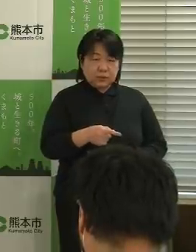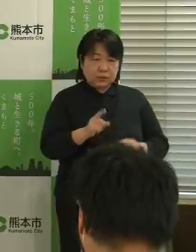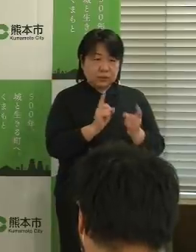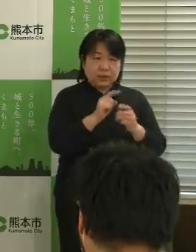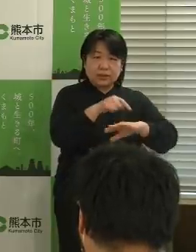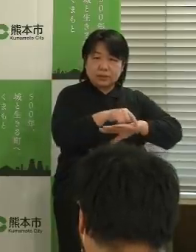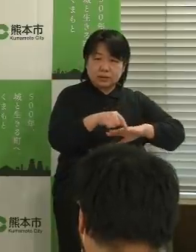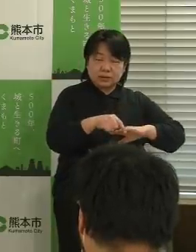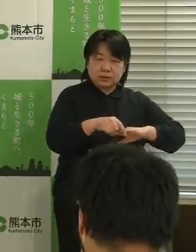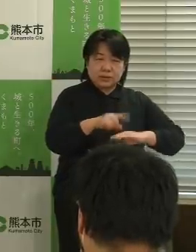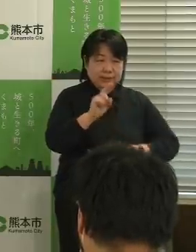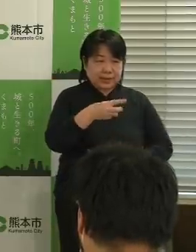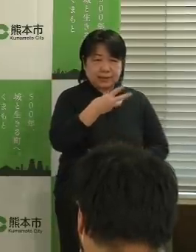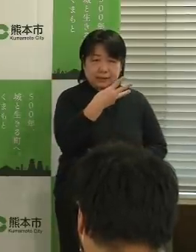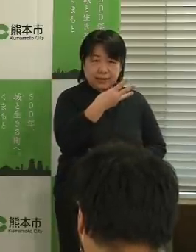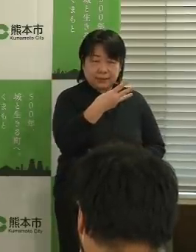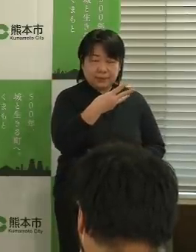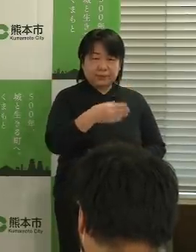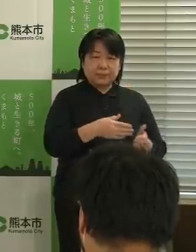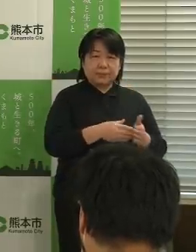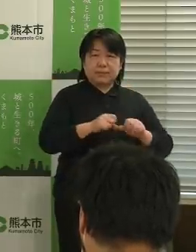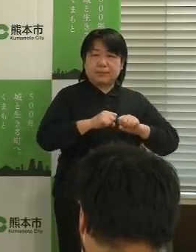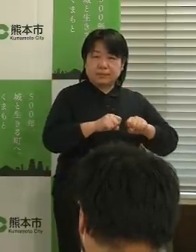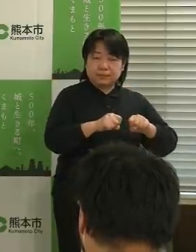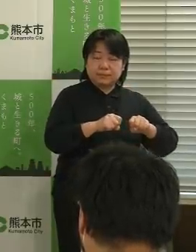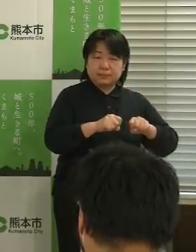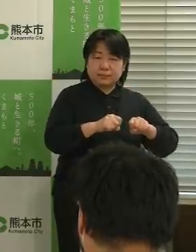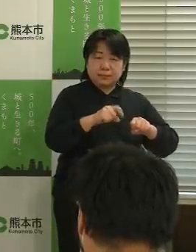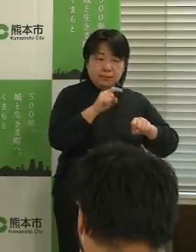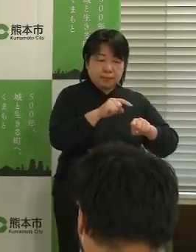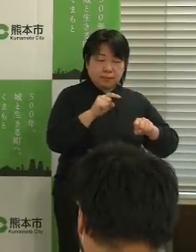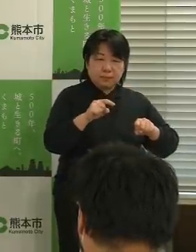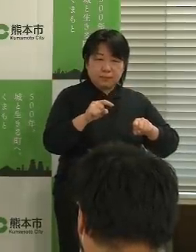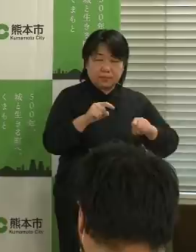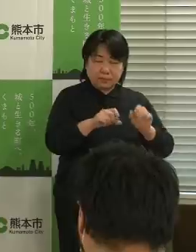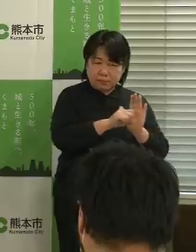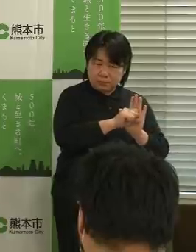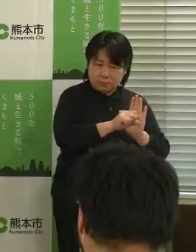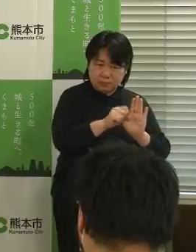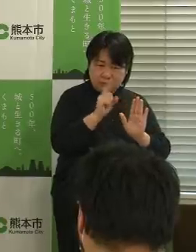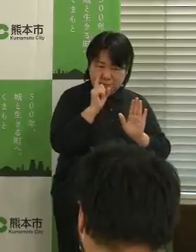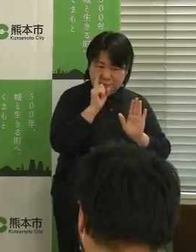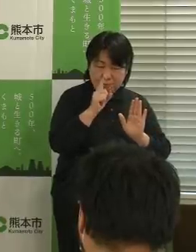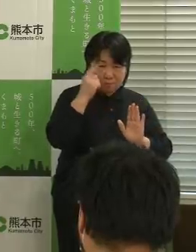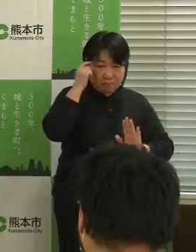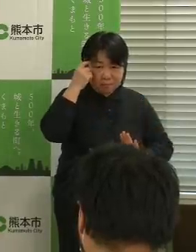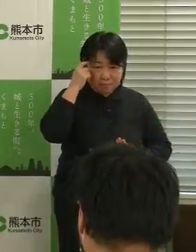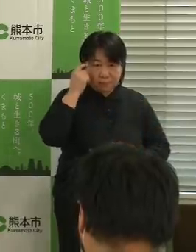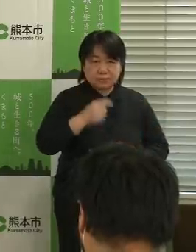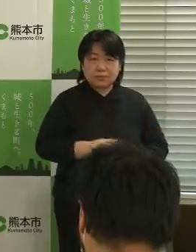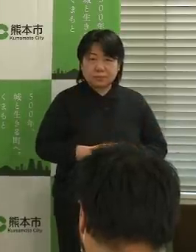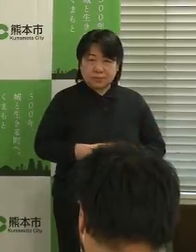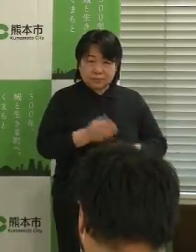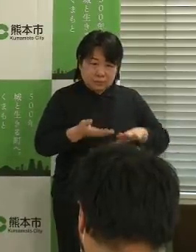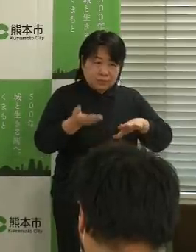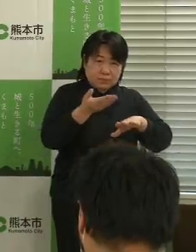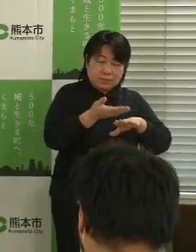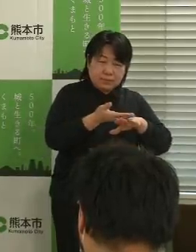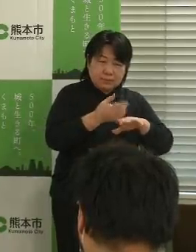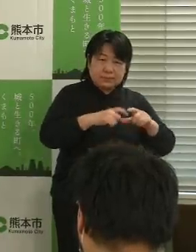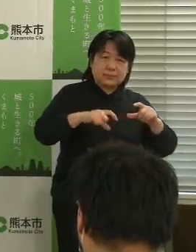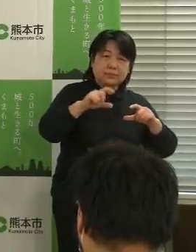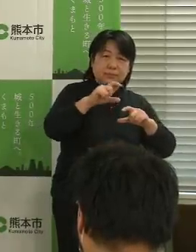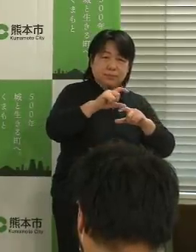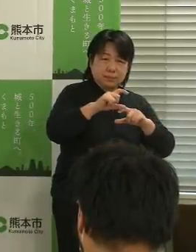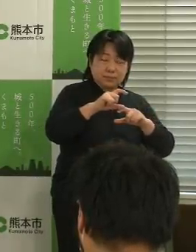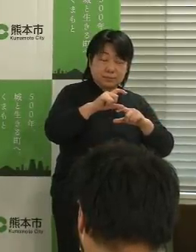で行ってきました。でこれらの効果を見極めて、そしてその上でですね、さらに